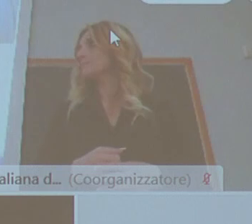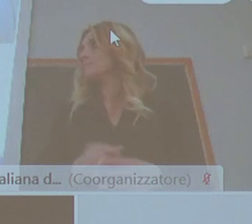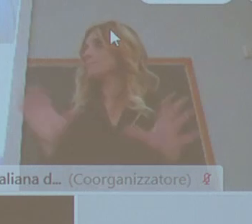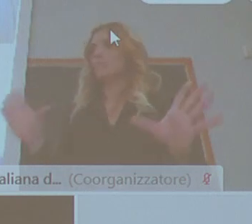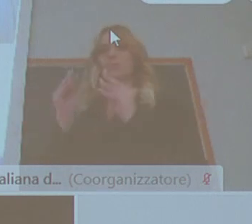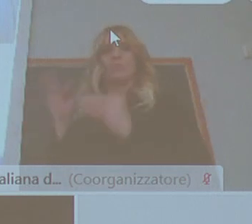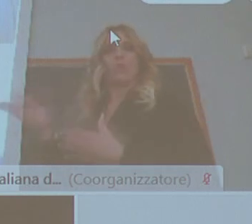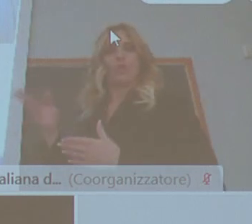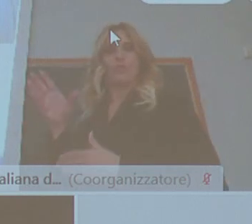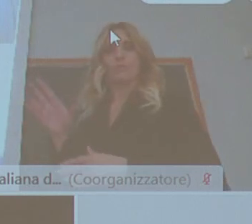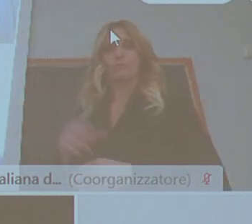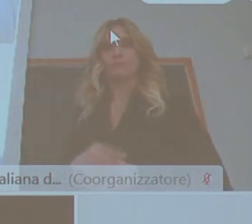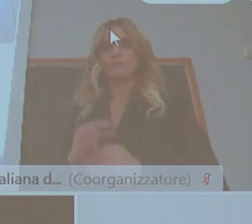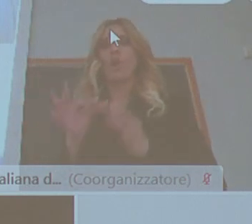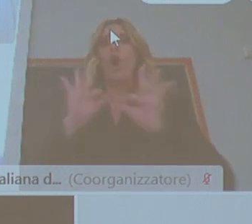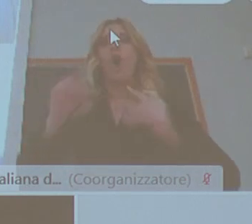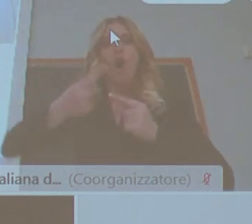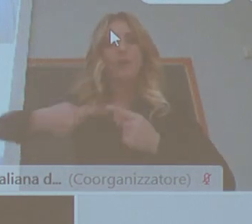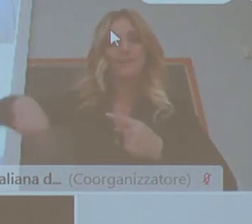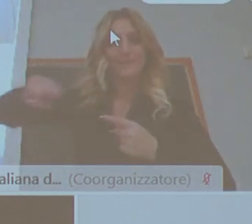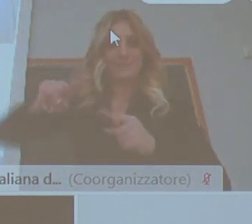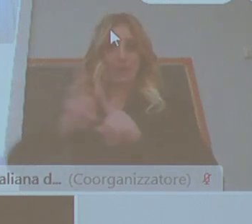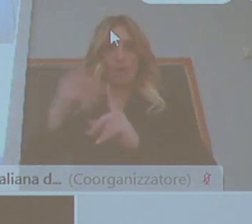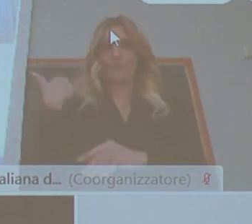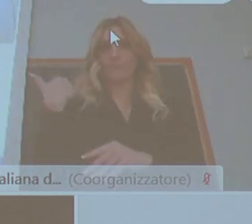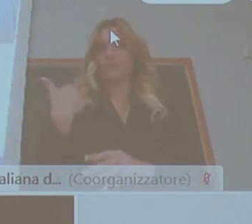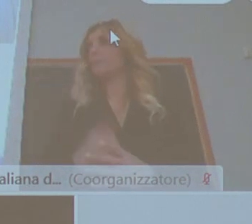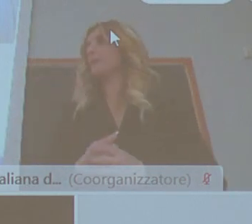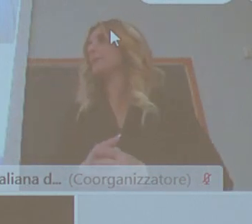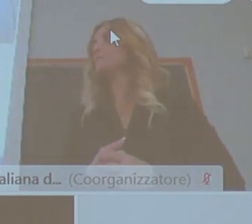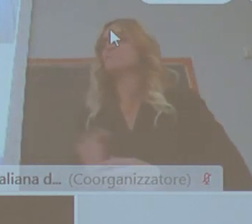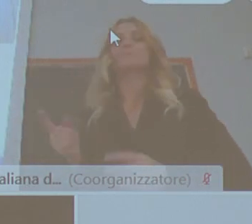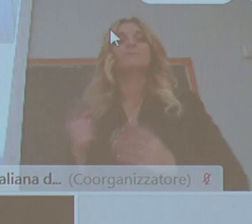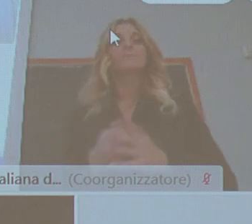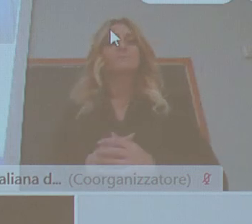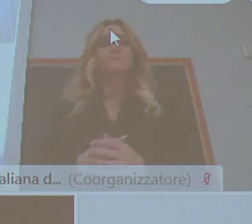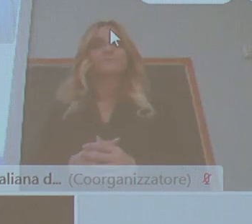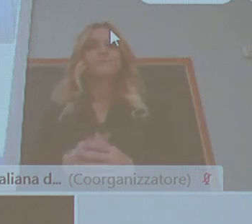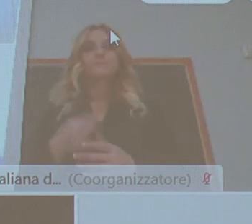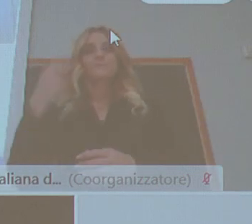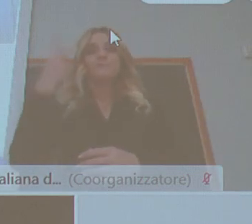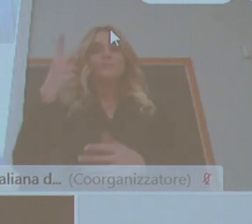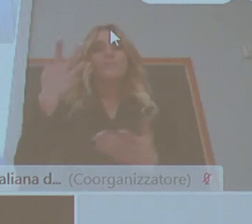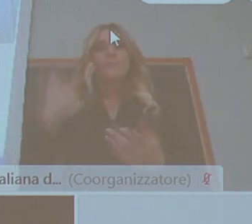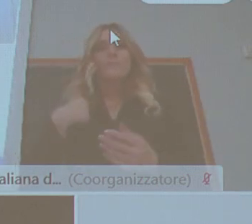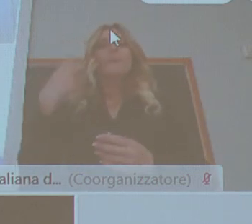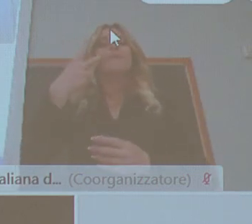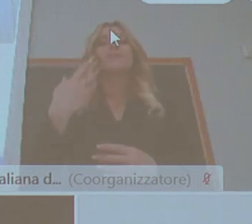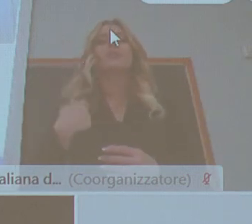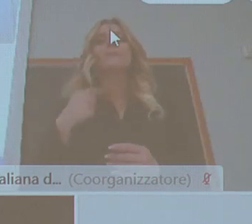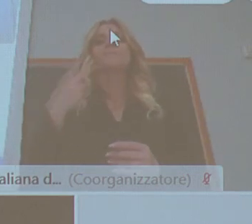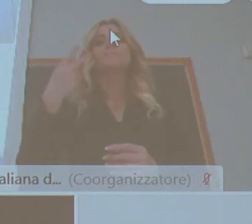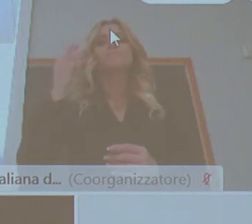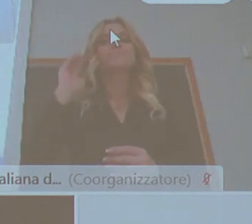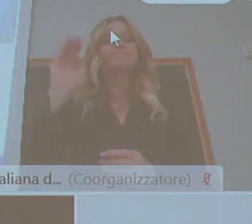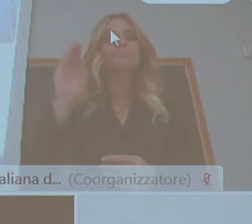Prego, facciamo lo stesso ordine, prego professor. Ma gli scenari sono sicuramente di medio e lungo periodo,